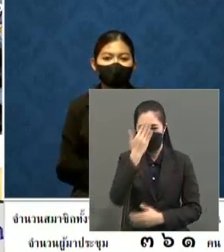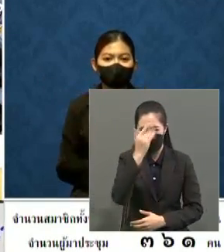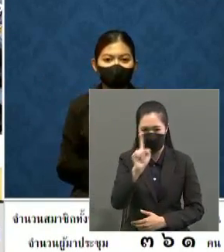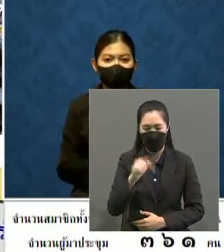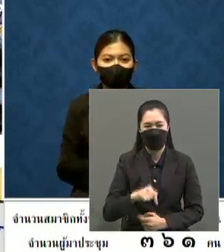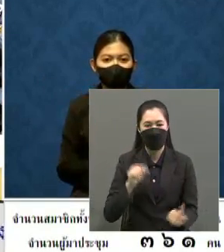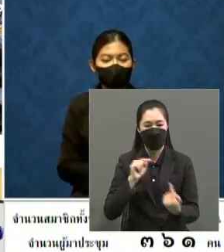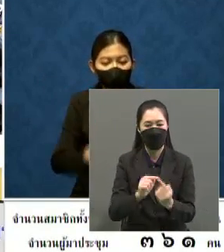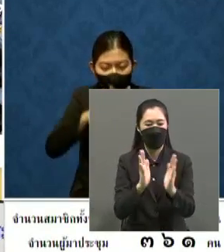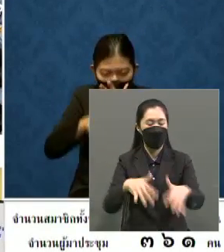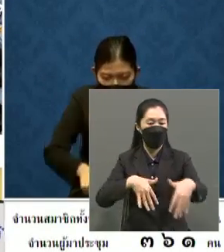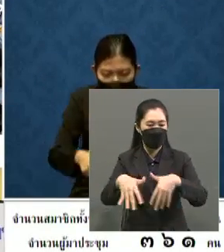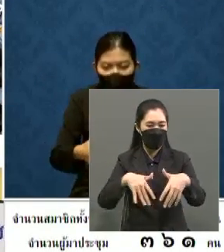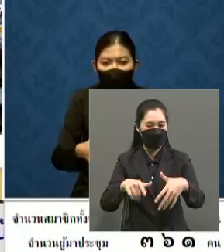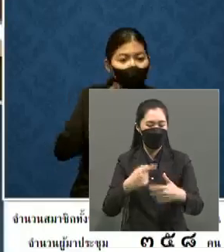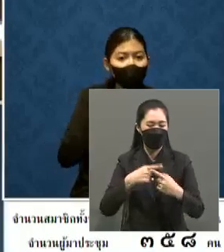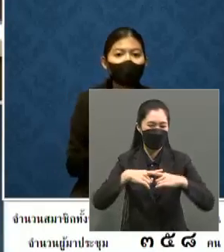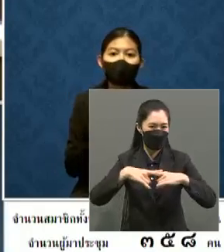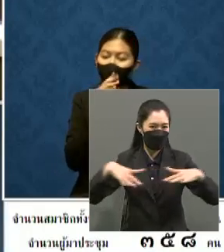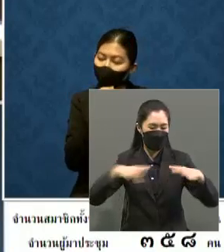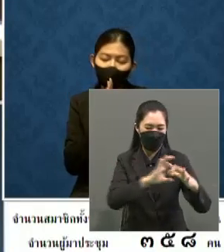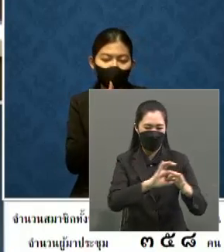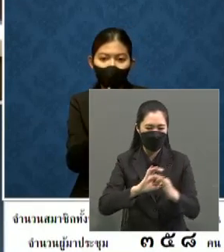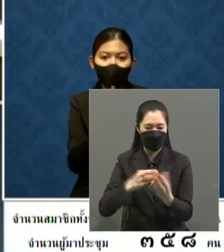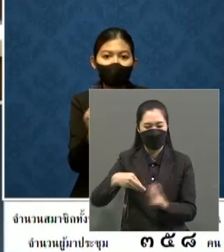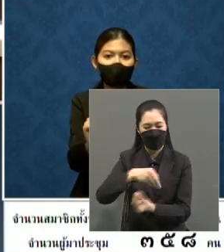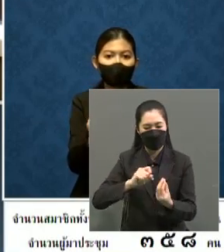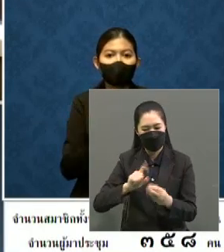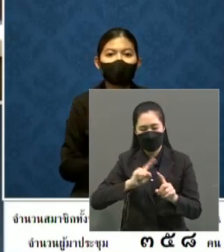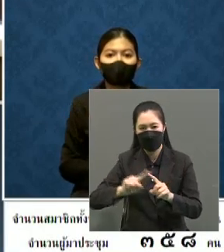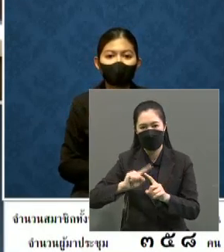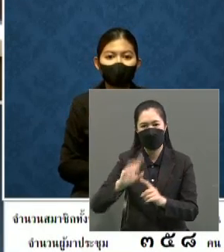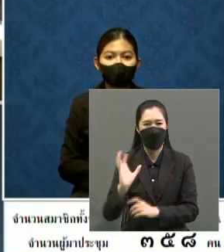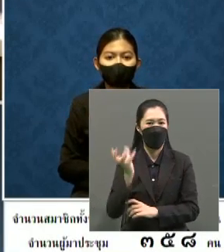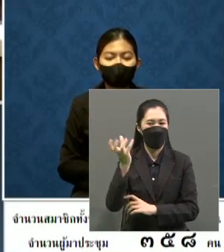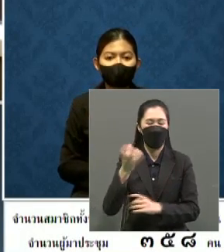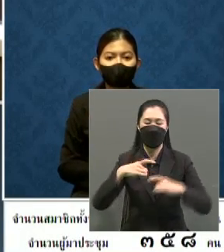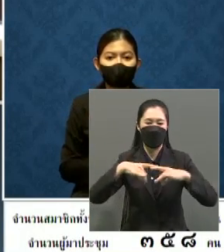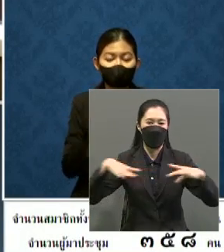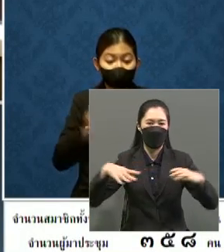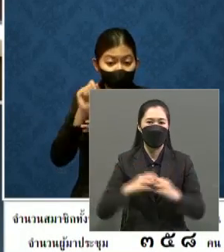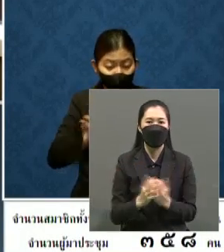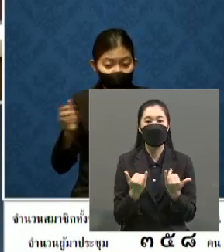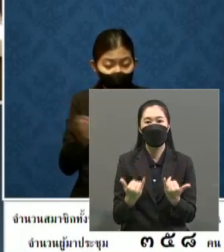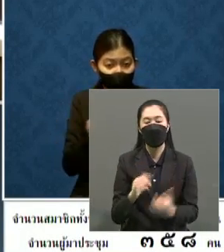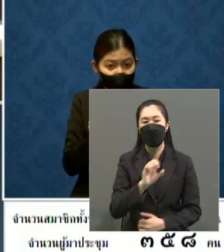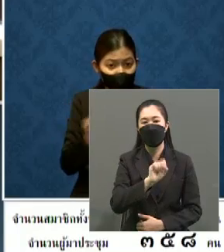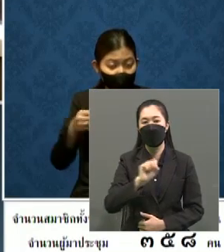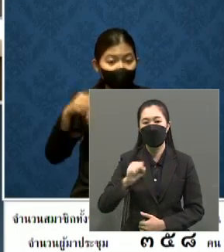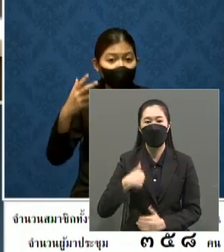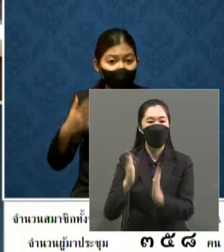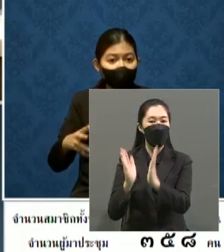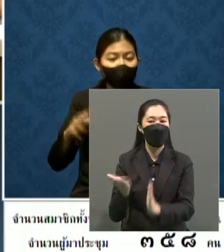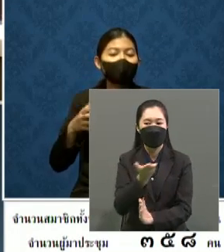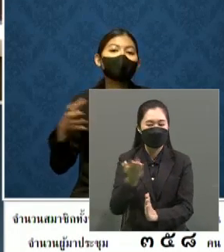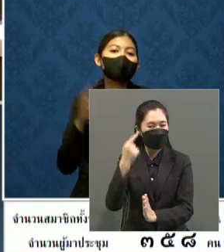ย์ความต้องการของประชาชนและไม่สอดคล้องกับสถานการณ์ในประเทศและสถานการณ์โลกเชื่อว่ายังมีส.ส.อีกหลายคนที่เห็นตร